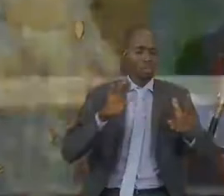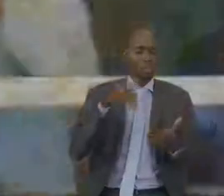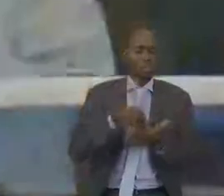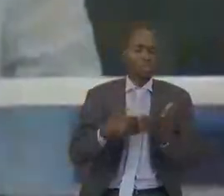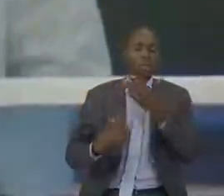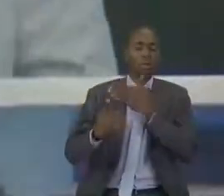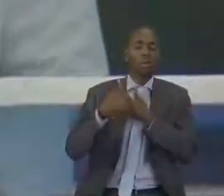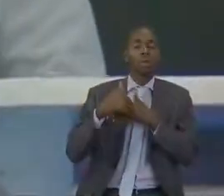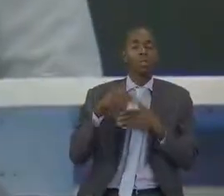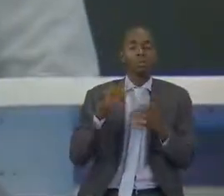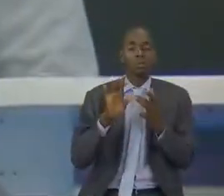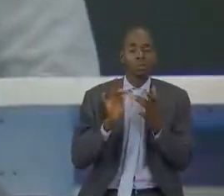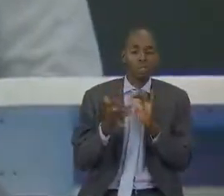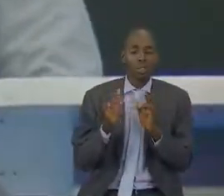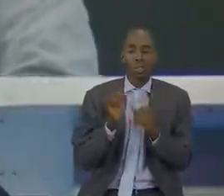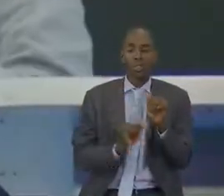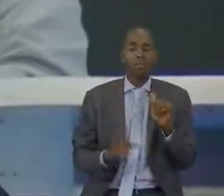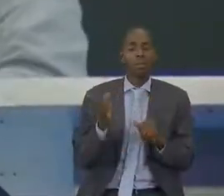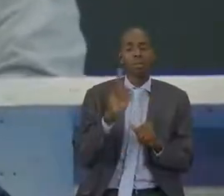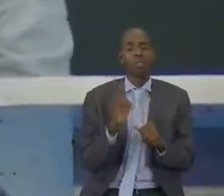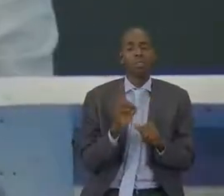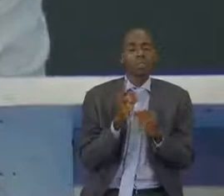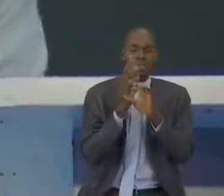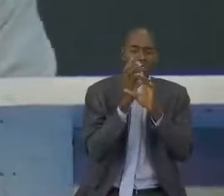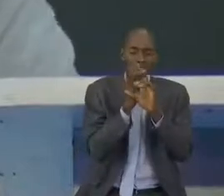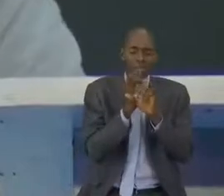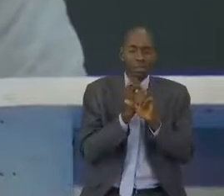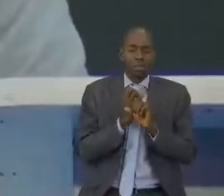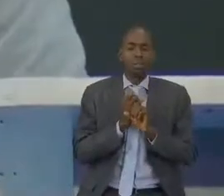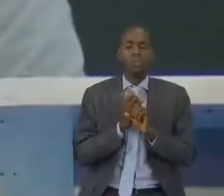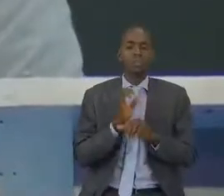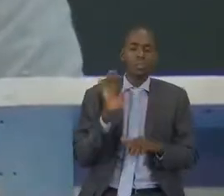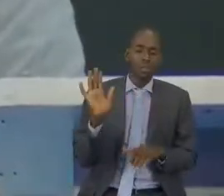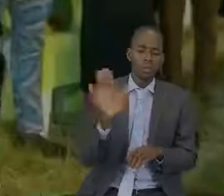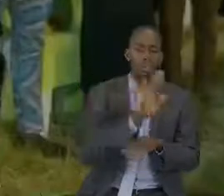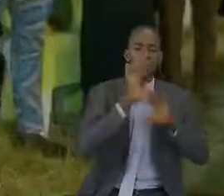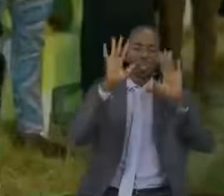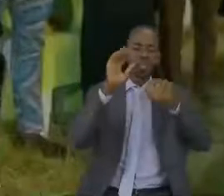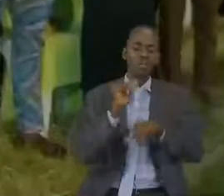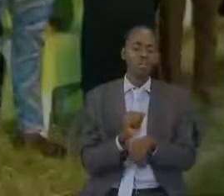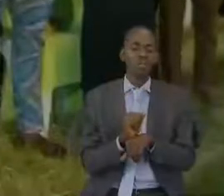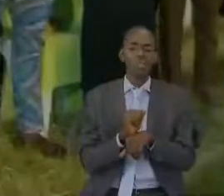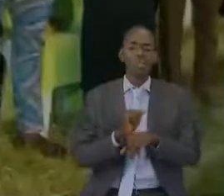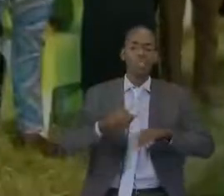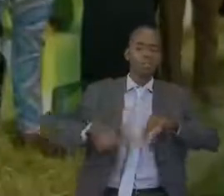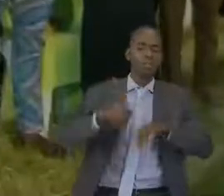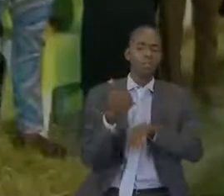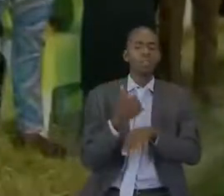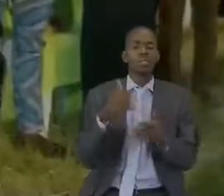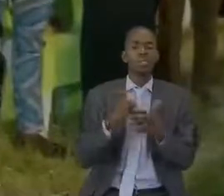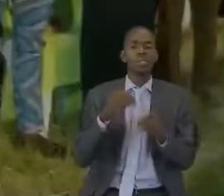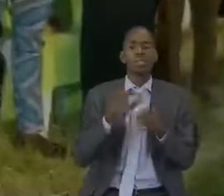en ligne, partout. Recevez vos miracles, confirme-le dans chaque vie,